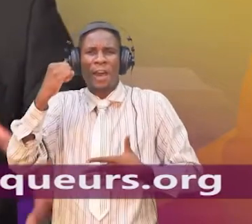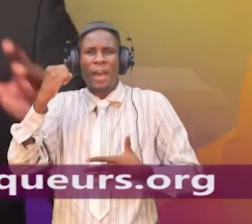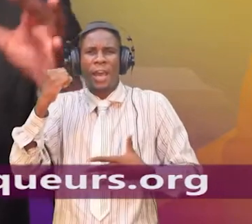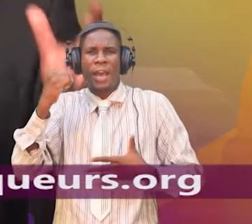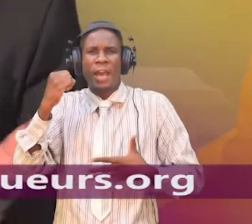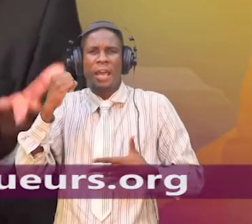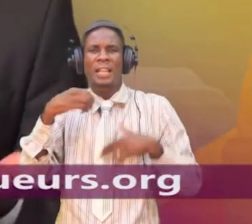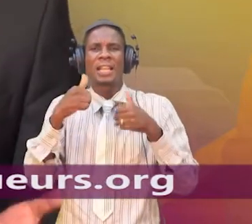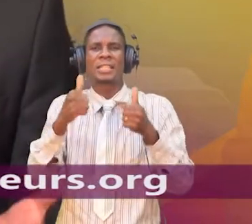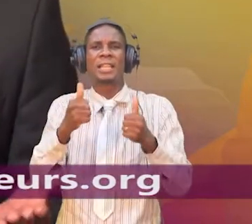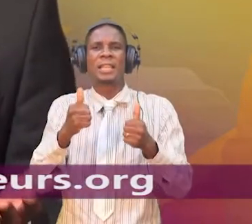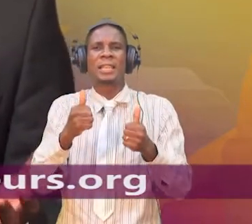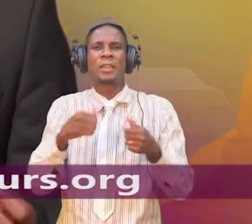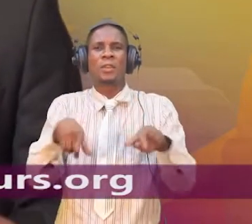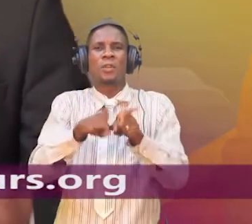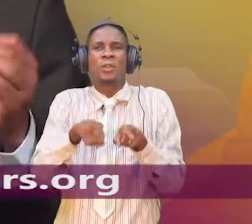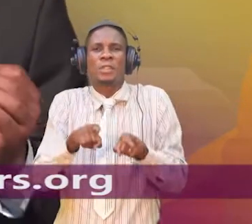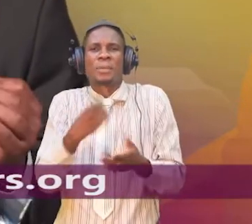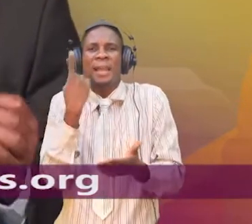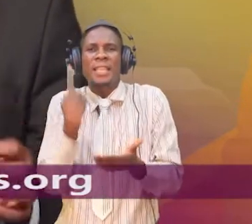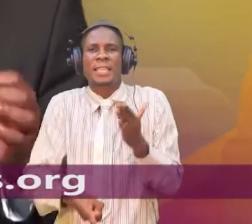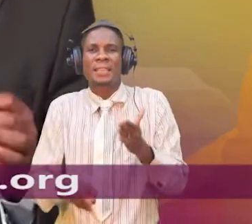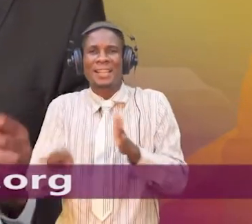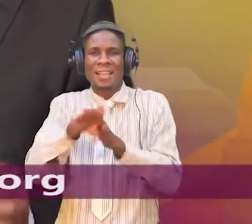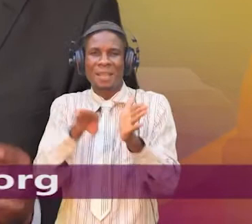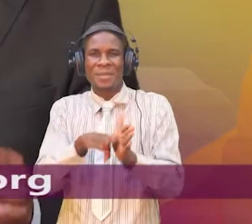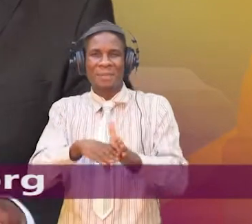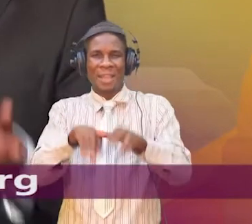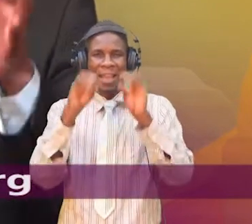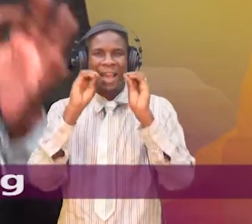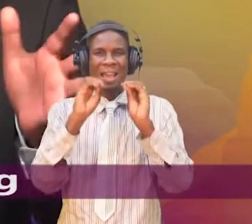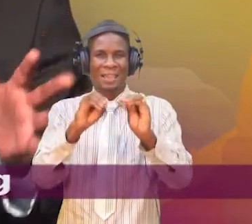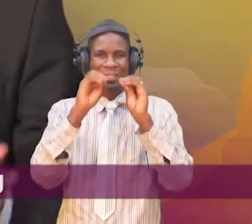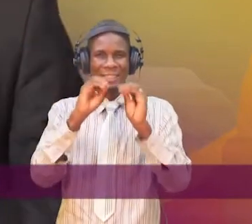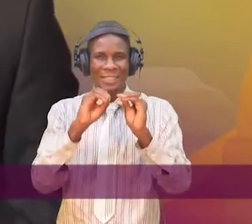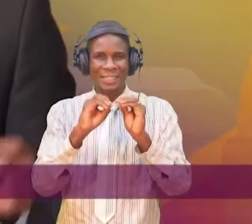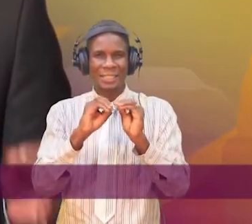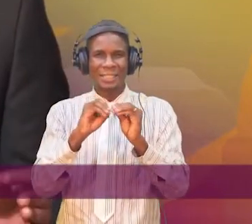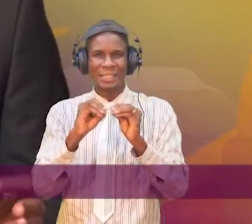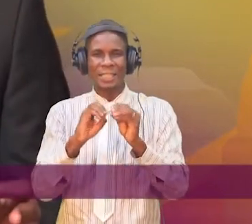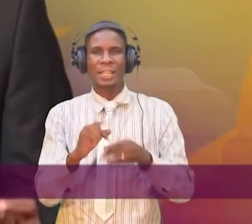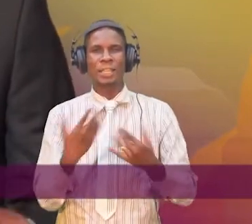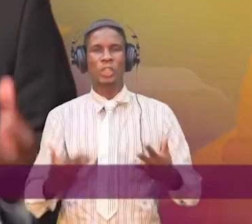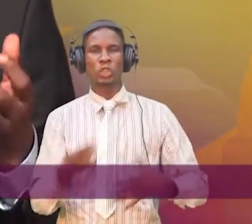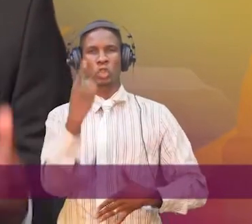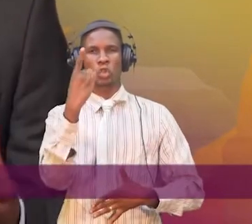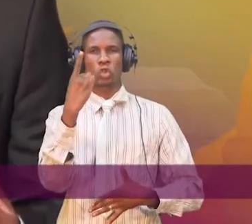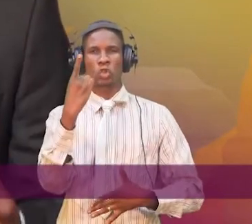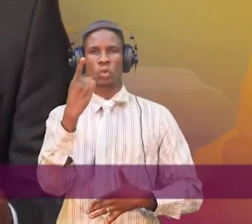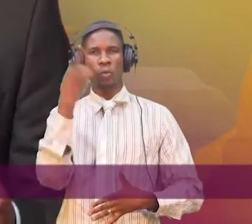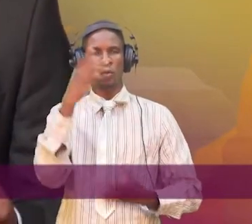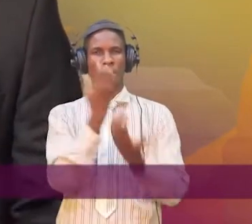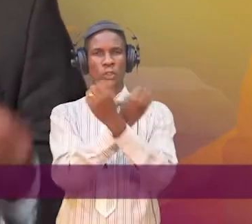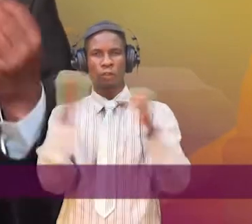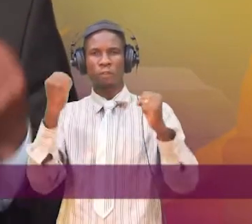Boni biso moko toko ki penza kokoa lo biko na biso. Li biblia zali kolakisa biso ete lo nzele zali moko